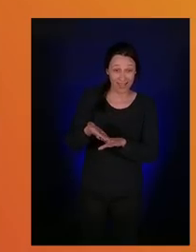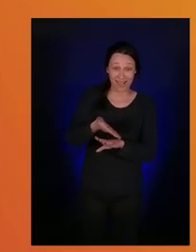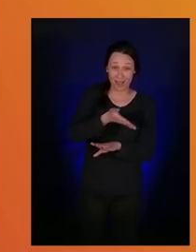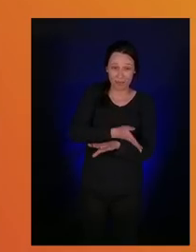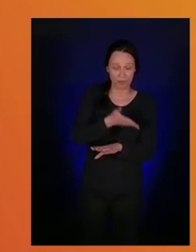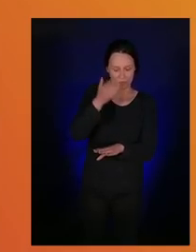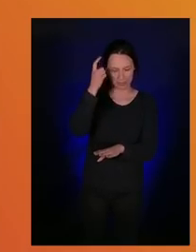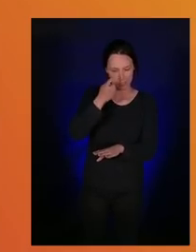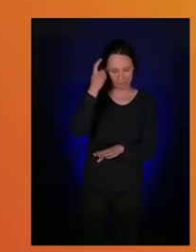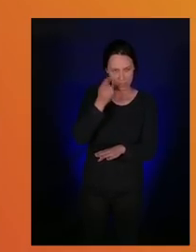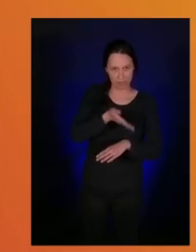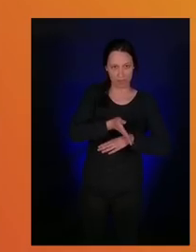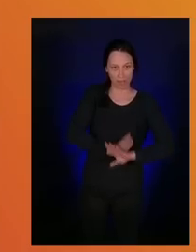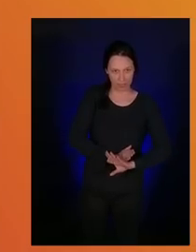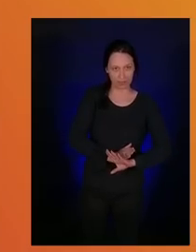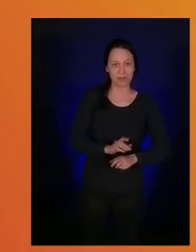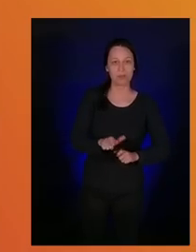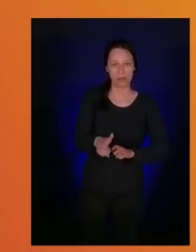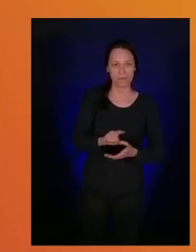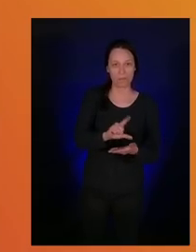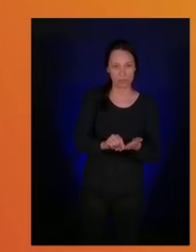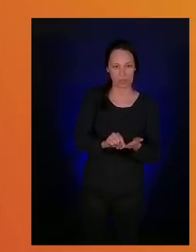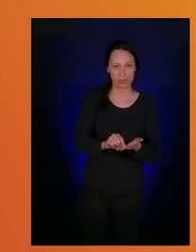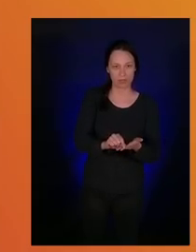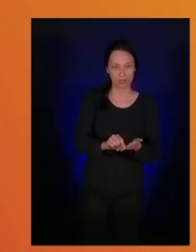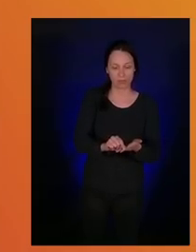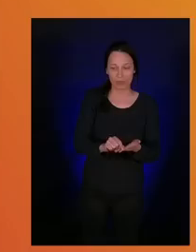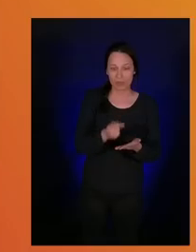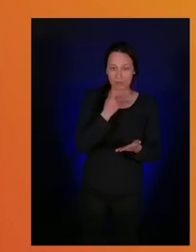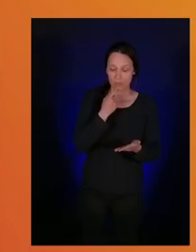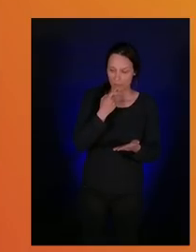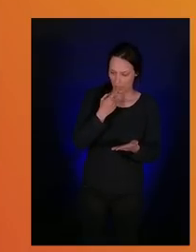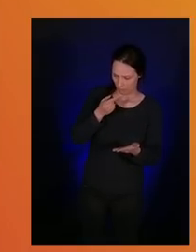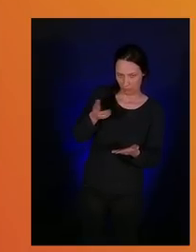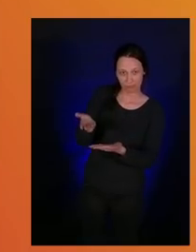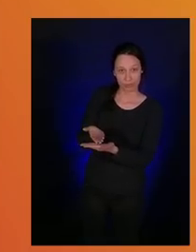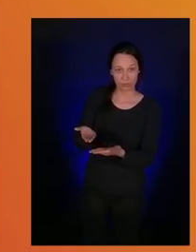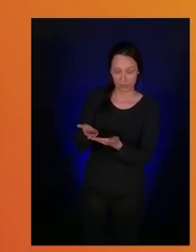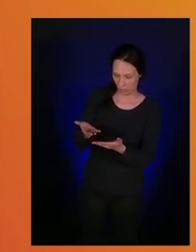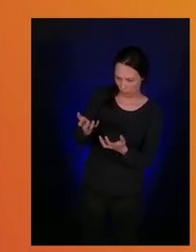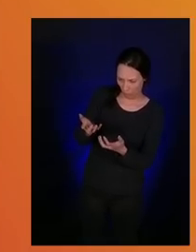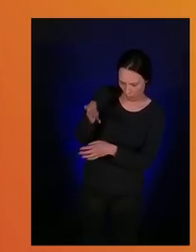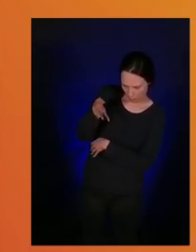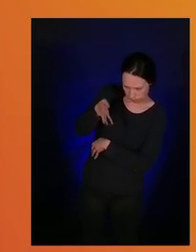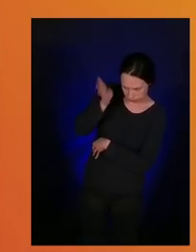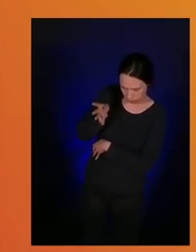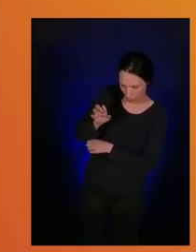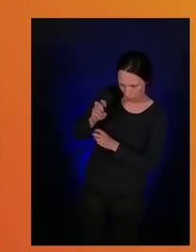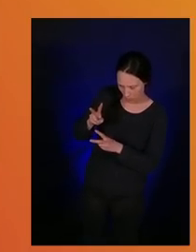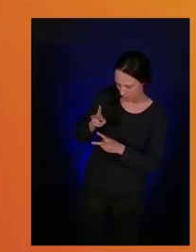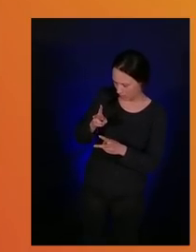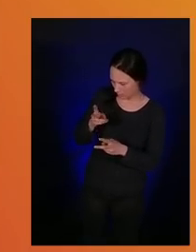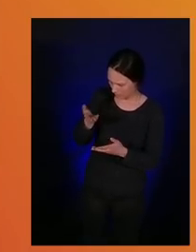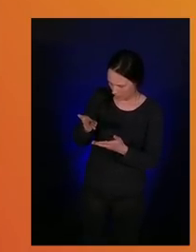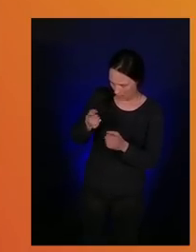budget, en estimant avec justesse la capacité réelle de mettre en œuvre et de déployer notre activité.